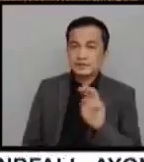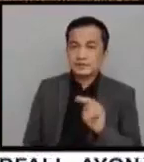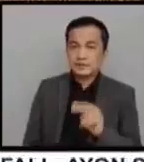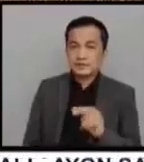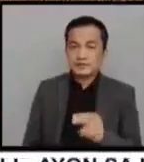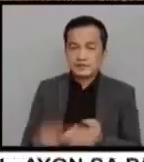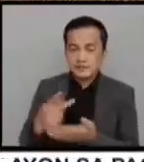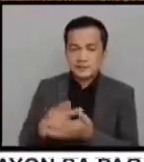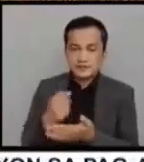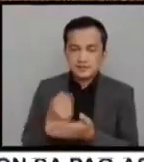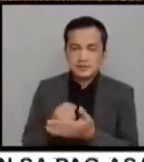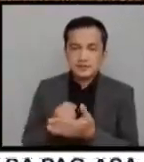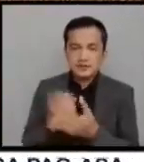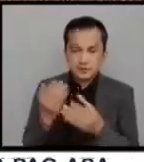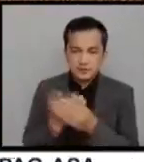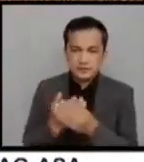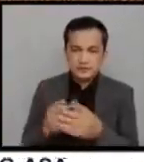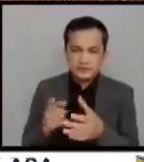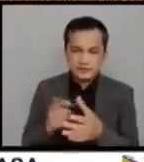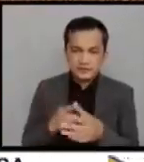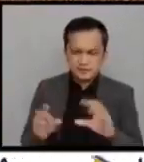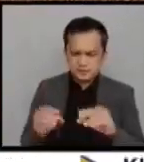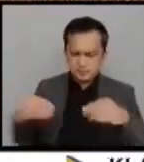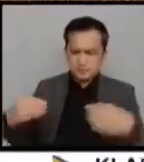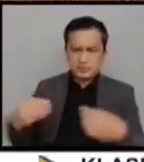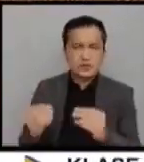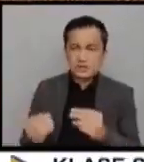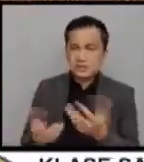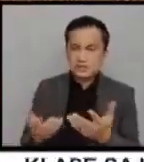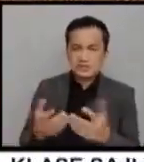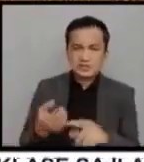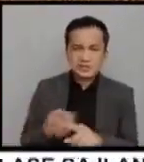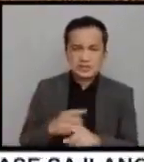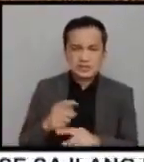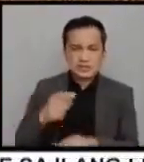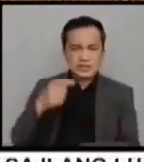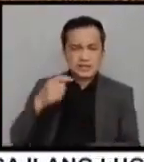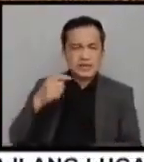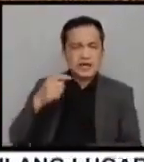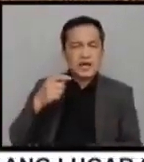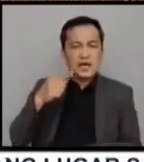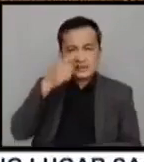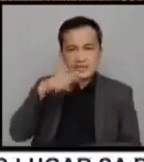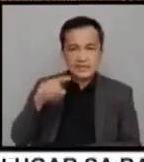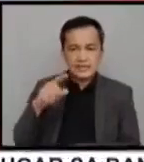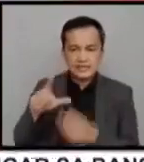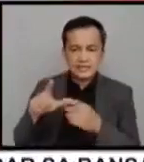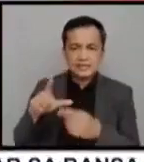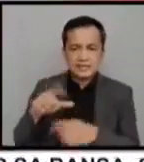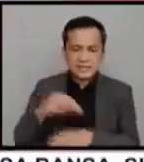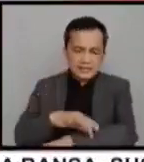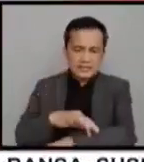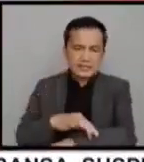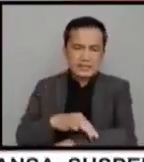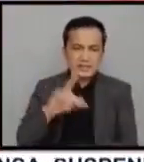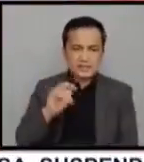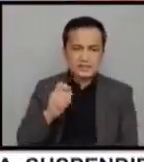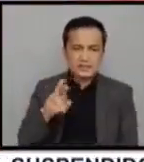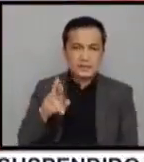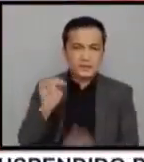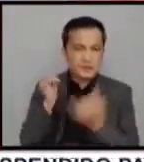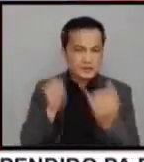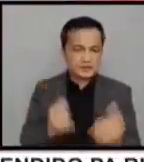holder. Okay. So, saan nakukuha yan? We use Thailand leathers po. Oh. So, in-import namin siya. From, so, real leather? Yes po. Wow. Okay. And